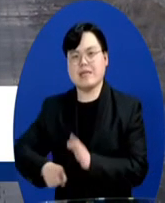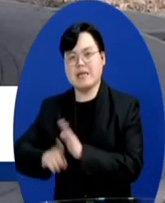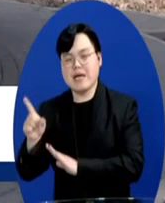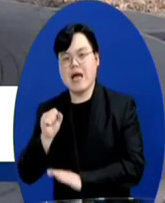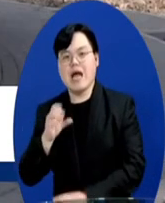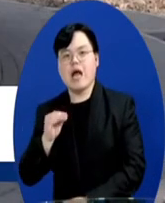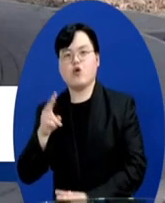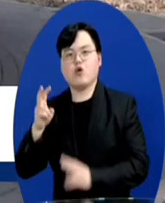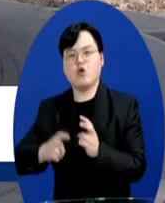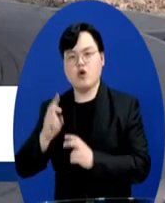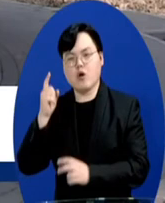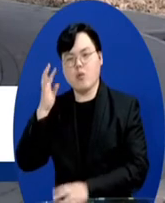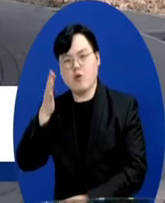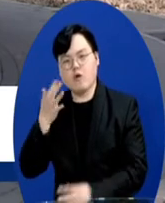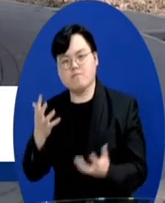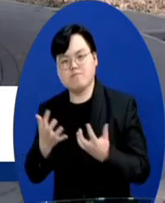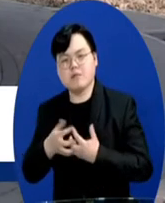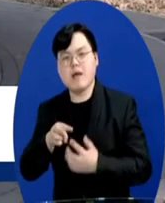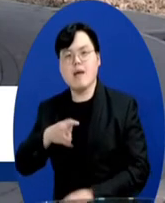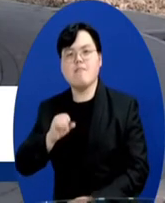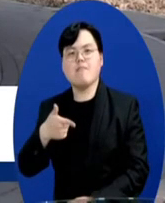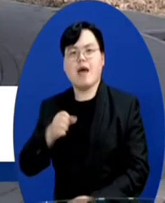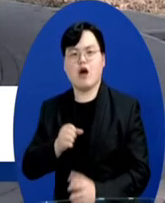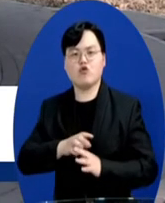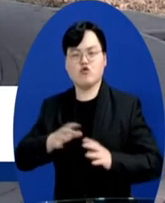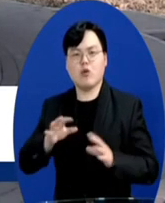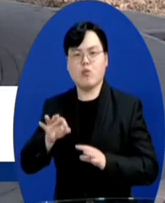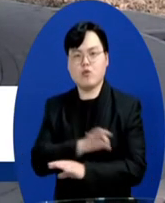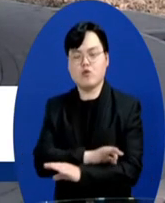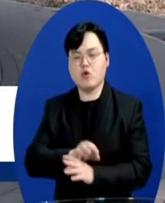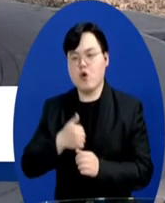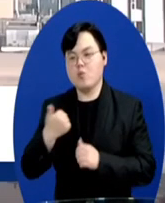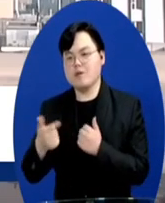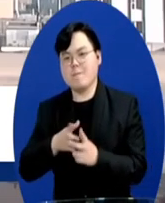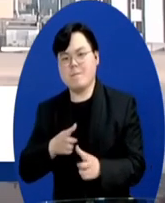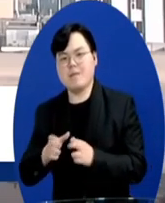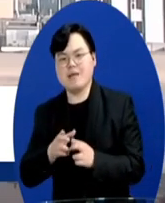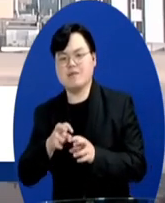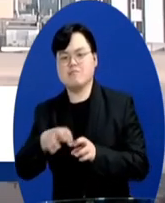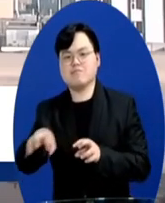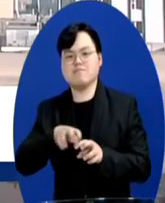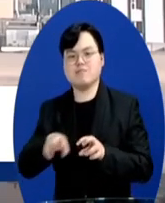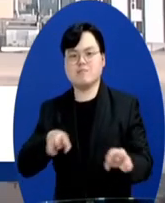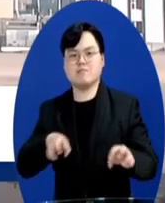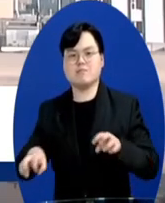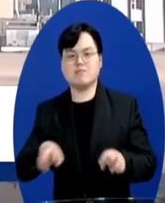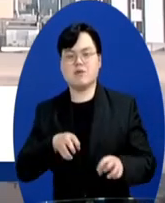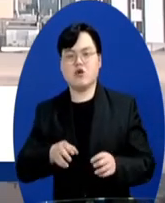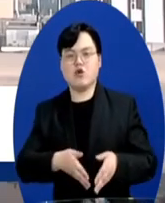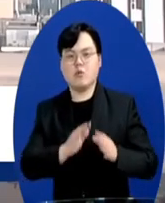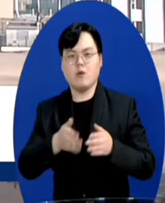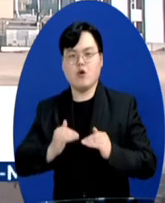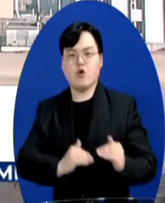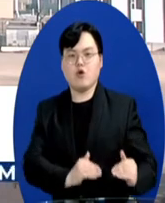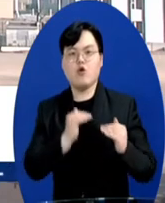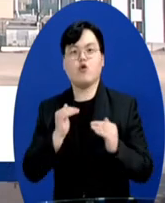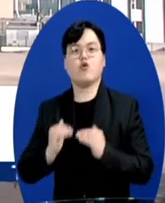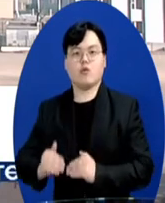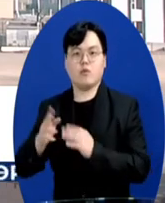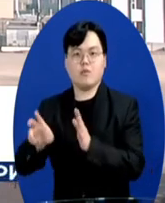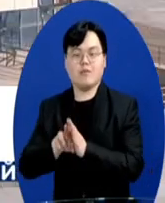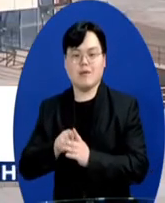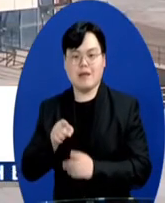аж үйлдвэрийн бодлоготой уялдуулж чадвал мега төслийг дагсан бусад бизнесийн салбар кластер маягаар зах зээлийн журмаараа хөгжнө.